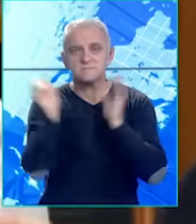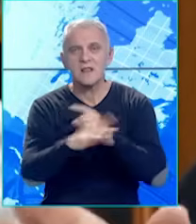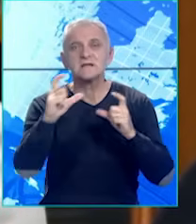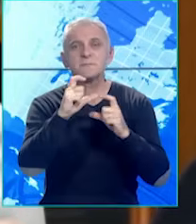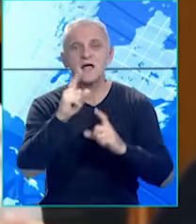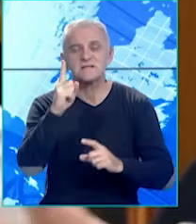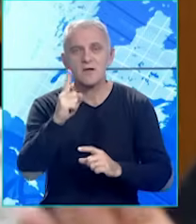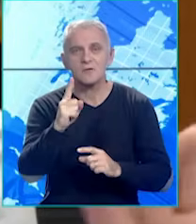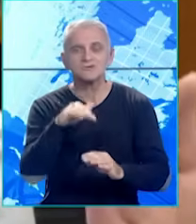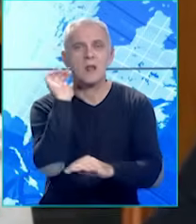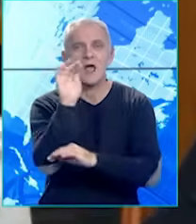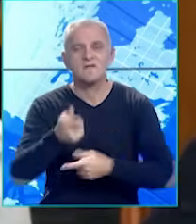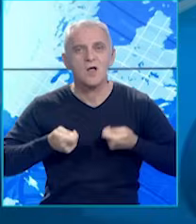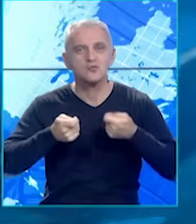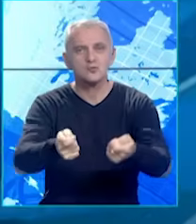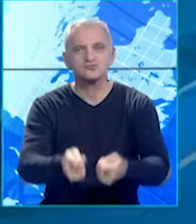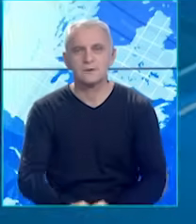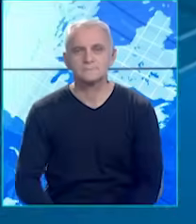Sabija Izetbegović najavila tužbu.